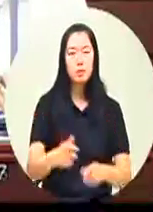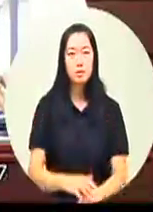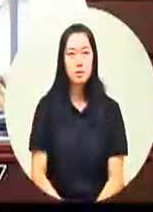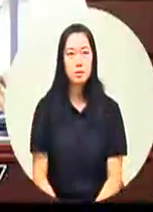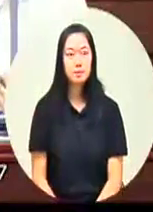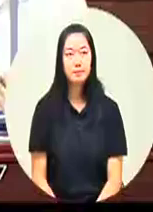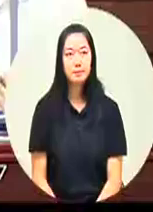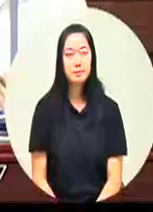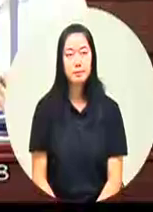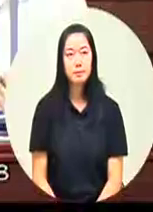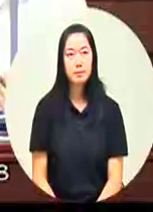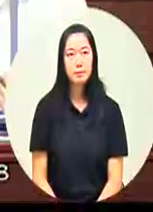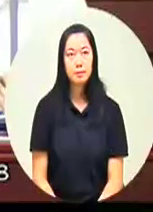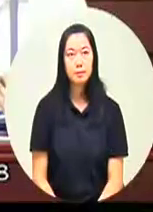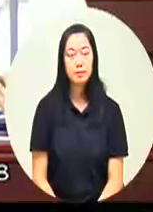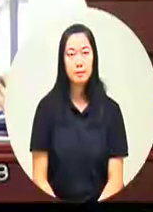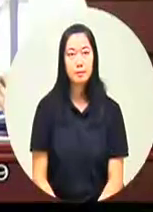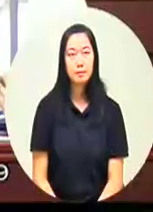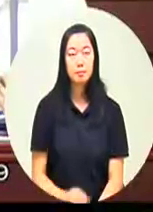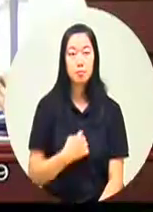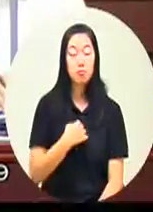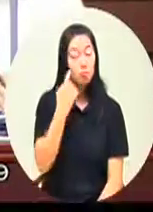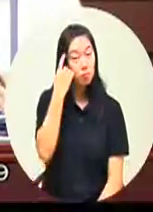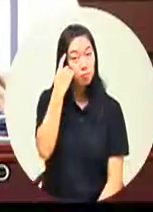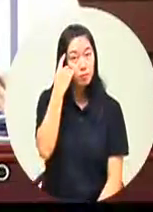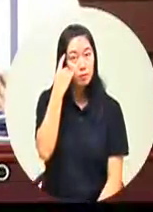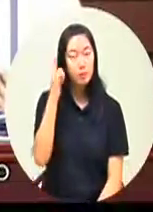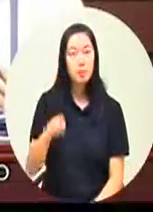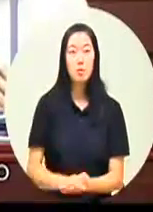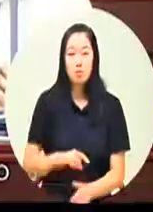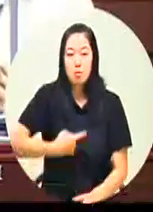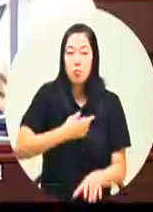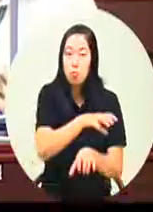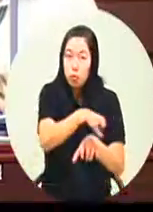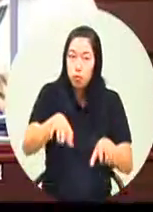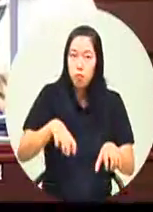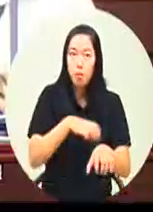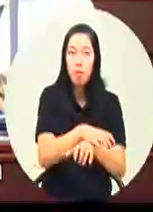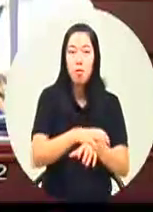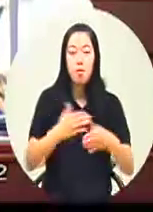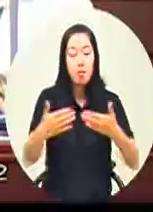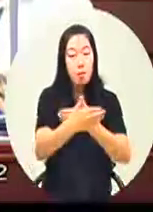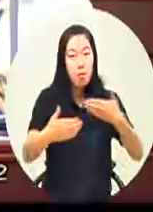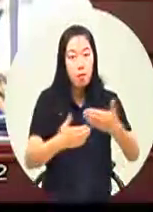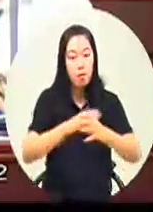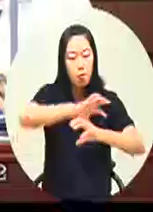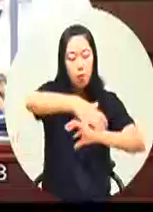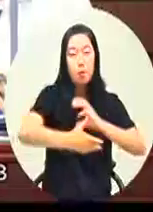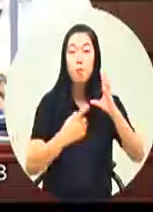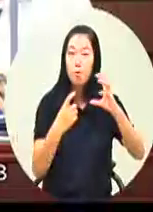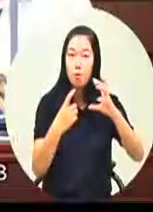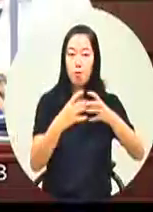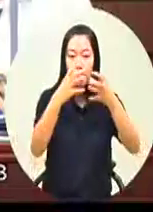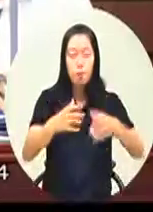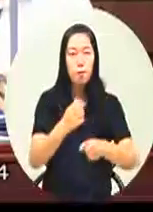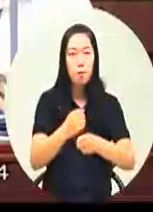的行为。那 我们也认为生态交通全球盛典的举办其实就是希望能够唤醒我们的市民朋